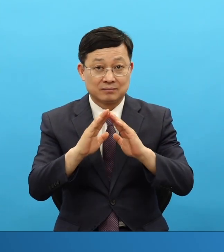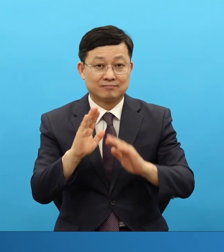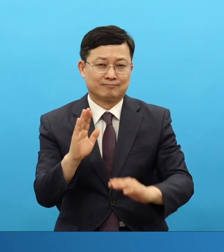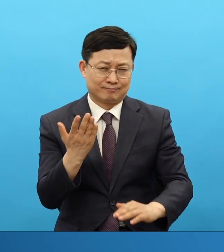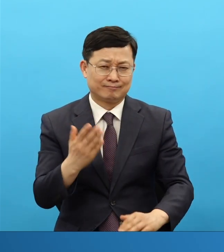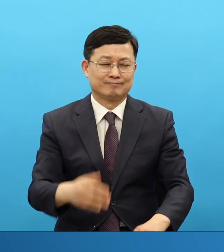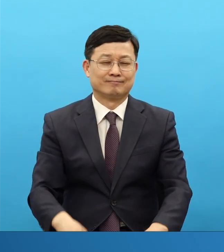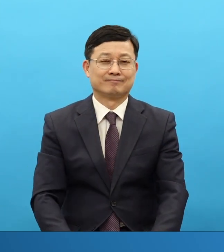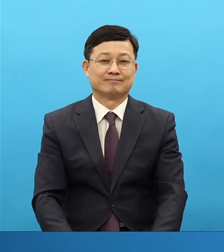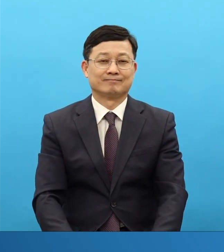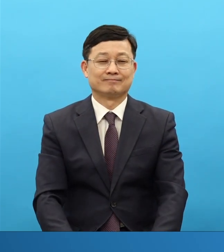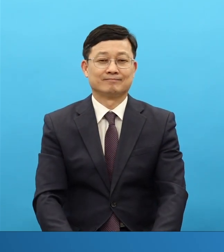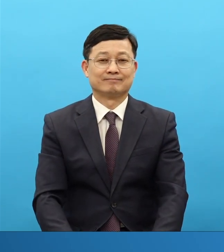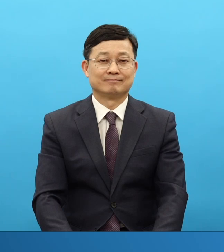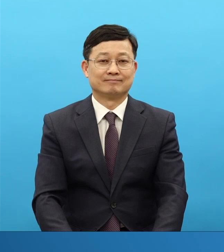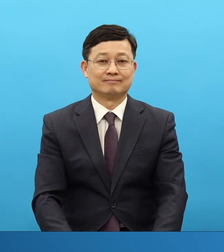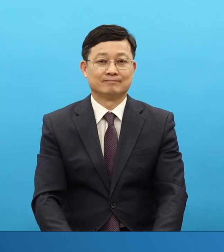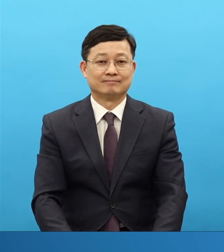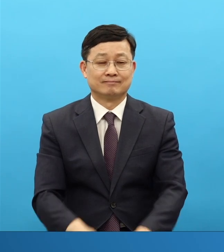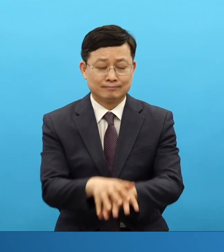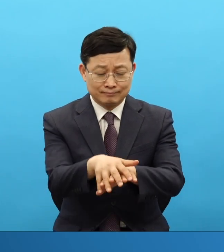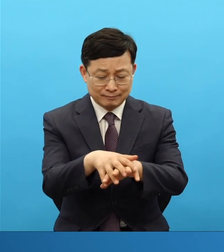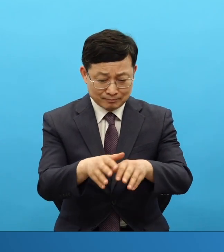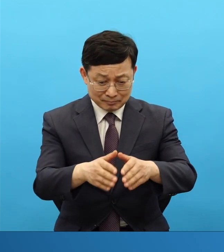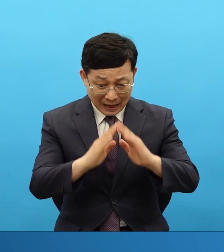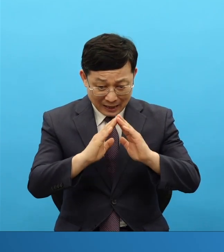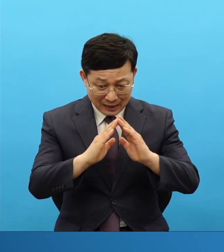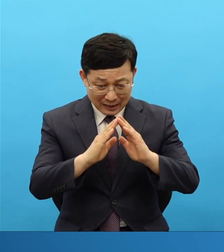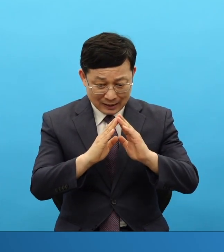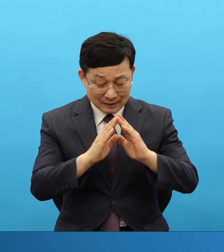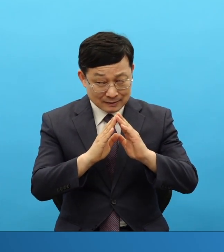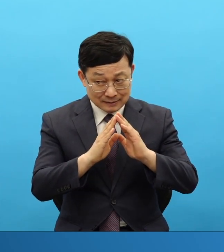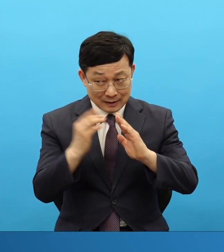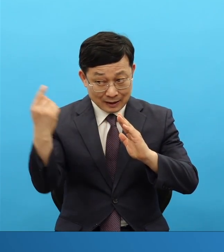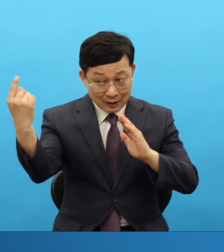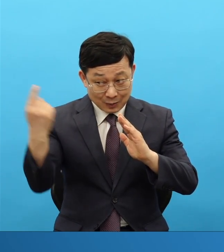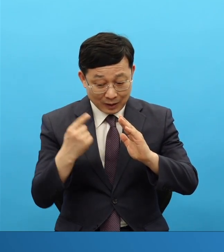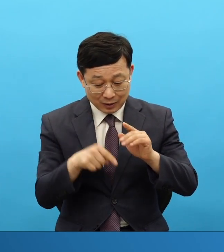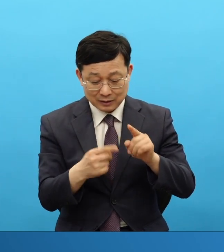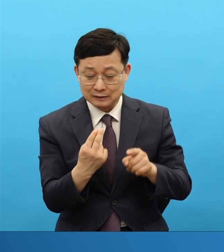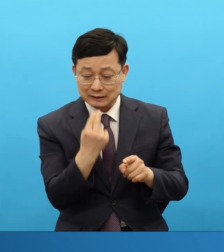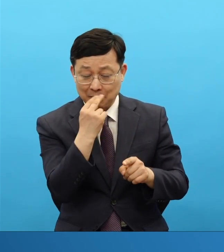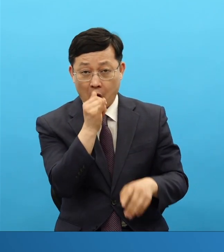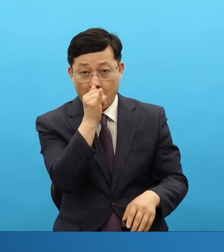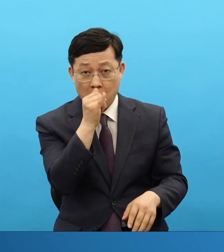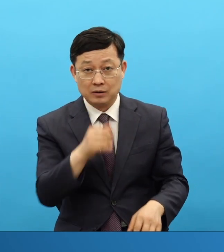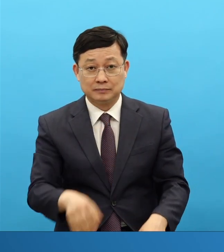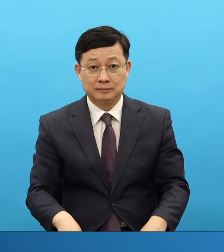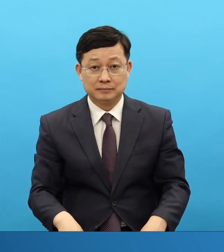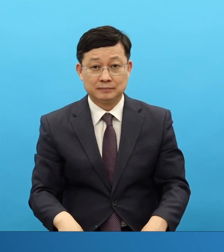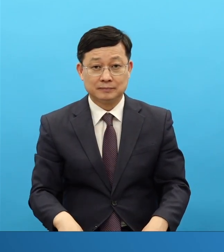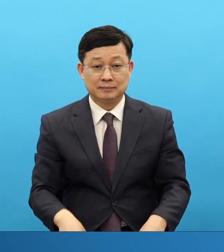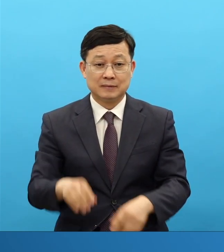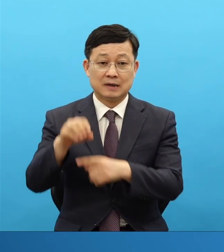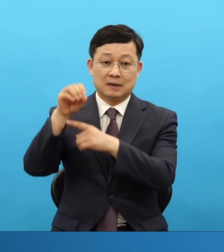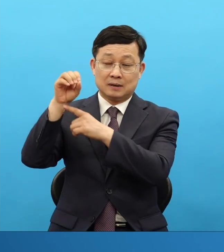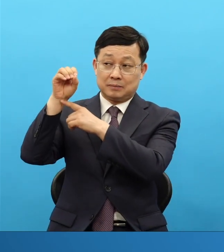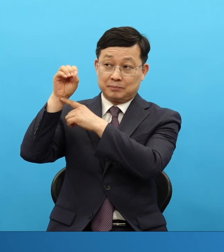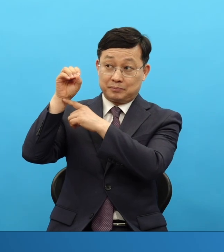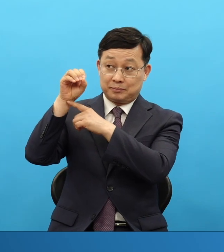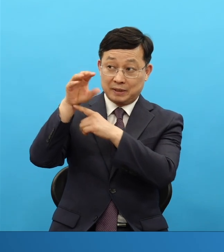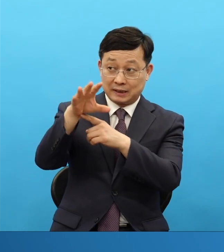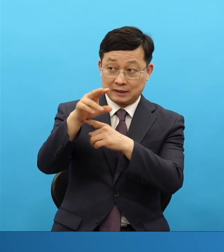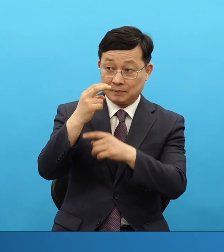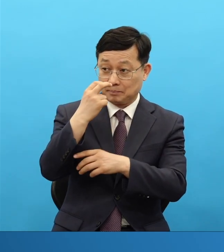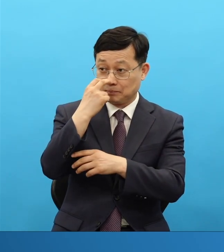They made a platform. 오면 생명이 있는 겁니다. Because once they come, they find life. 빛을 비추는